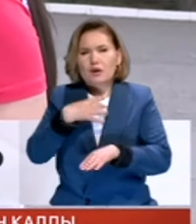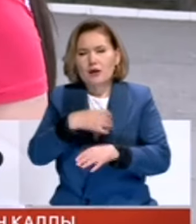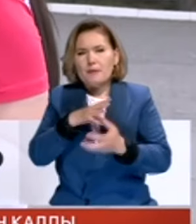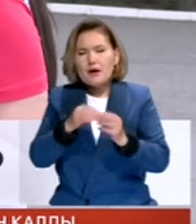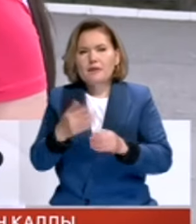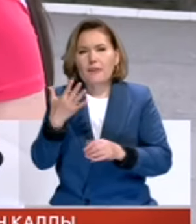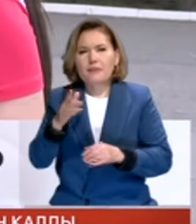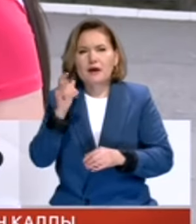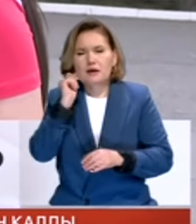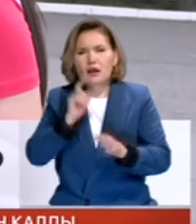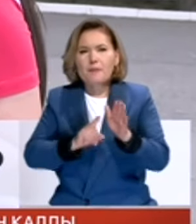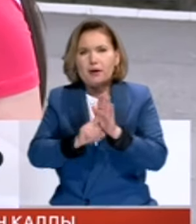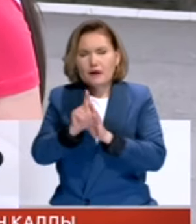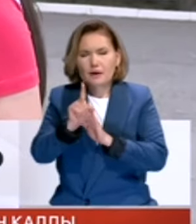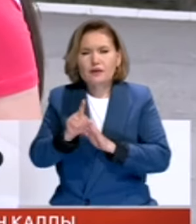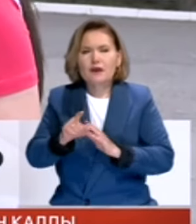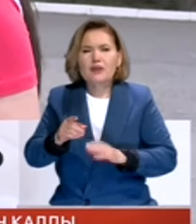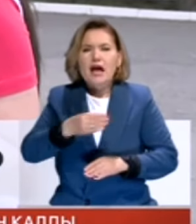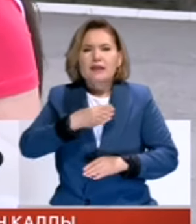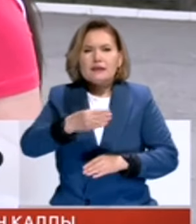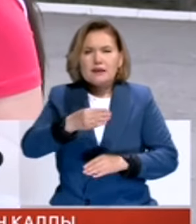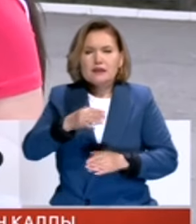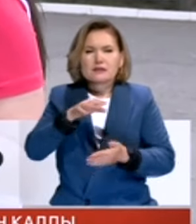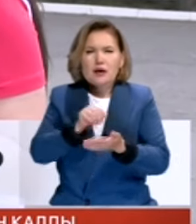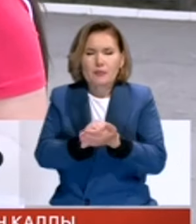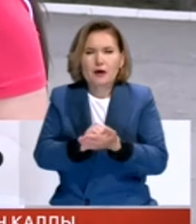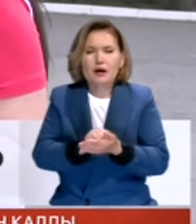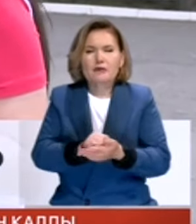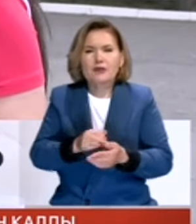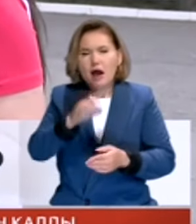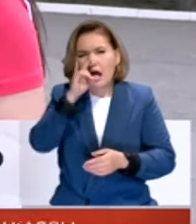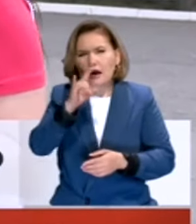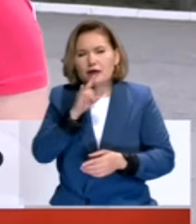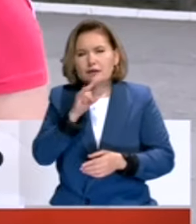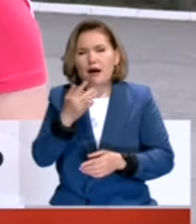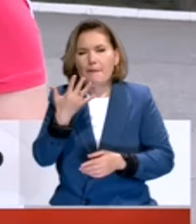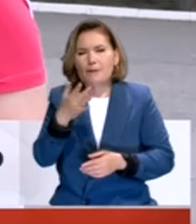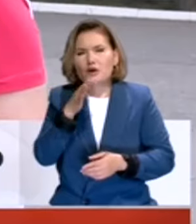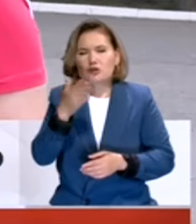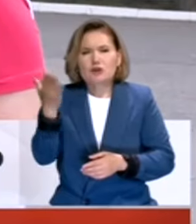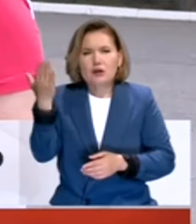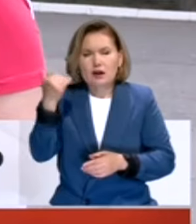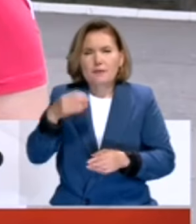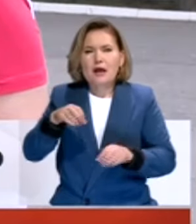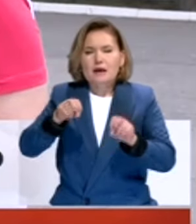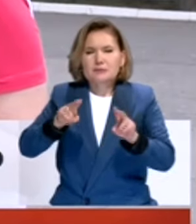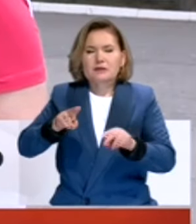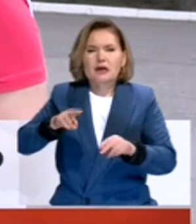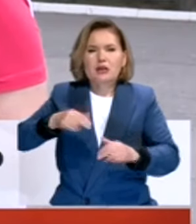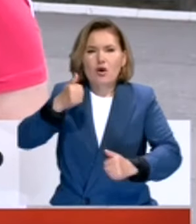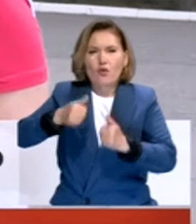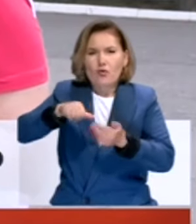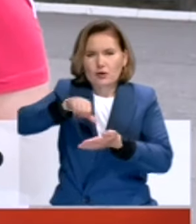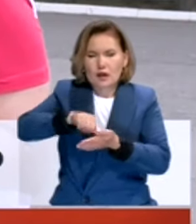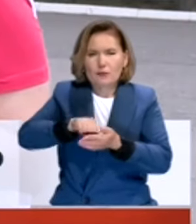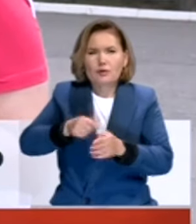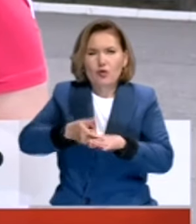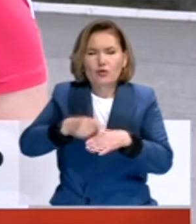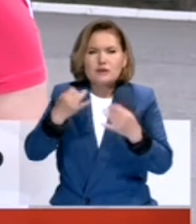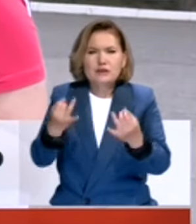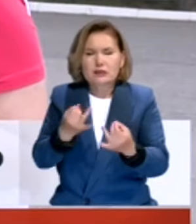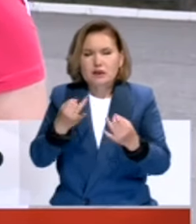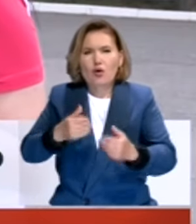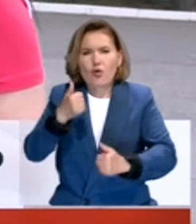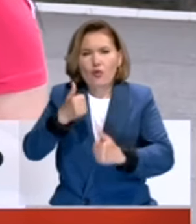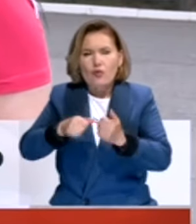5 жасымнан бері теннис ойнайым. Бұл менің кәсібім. Қазақстанға шамамен 5 жыл бұрын президент кубогы үшін келдім. Міне биыл да тартысты ойынға